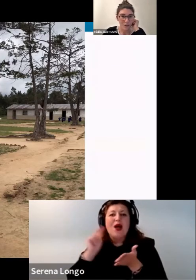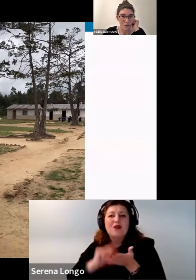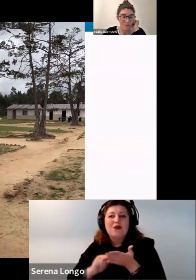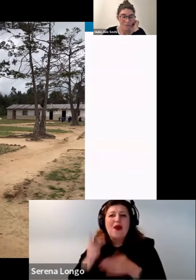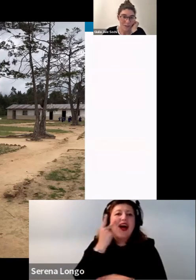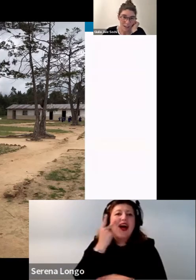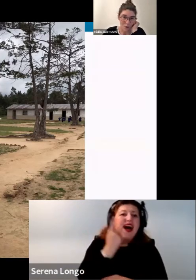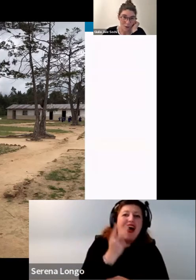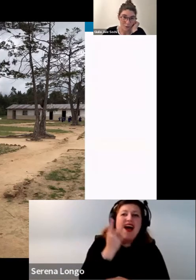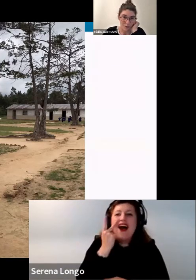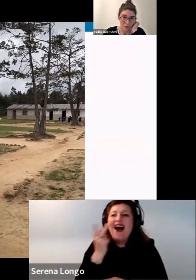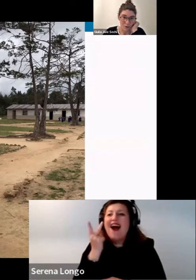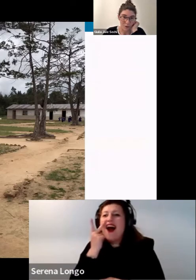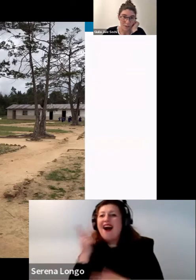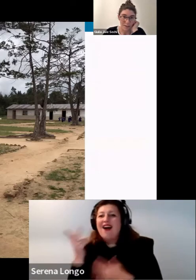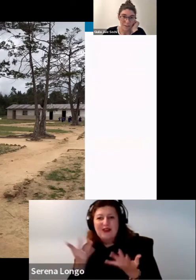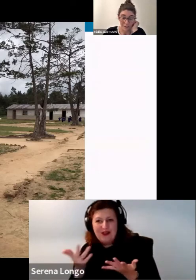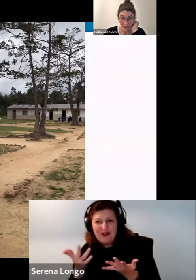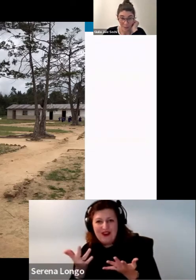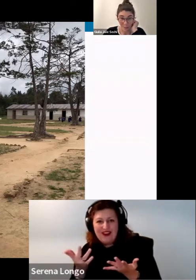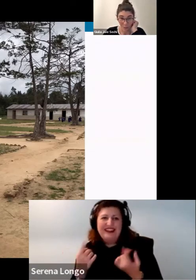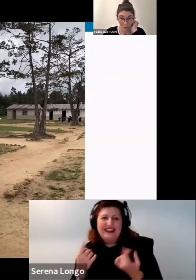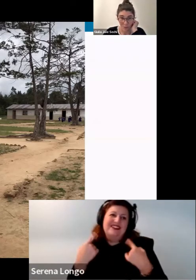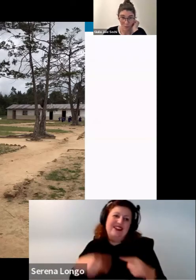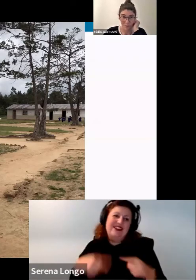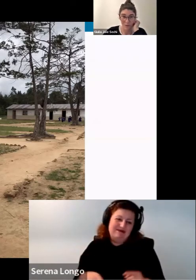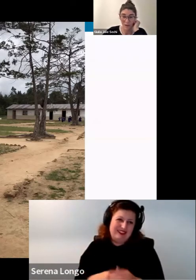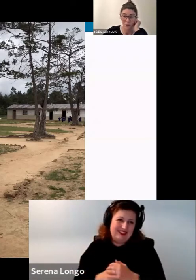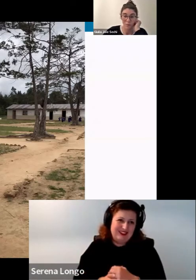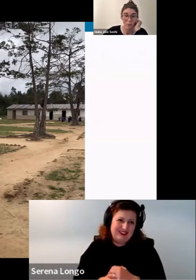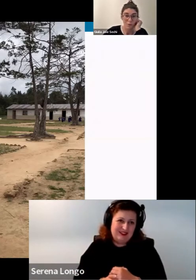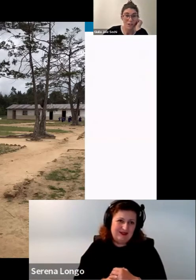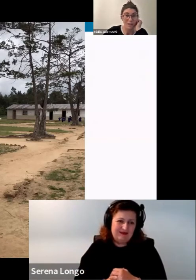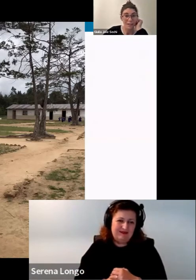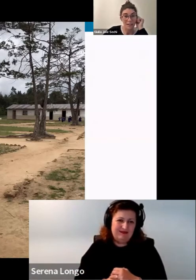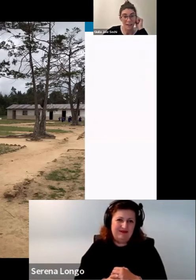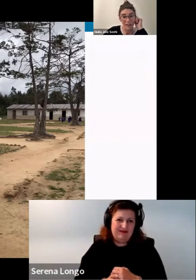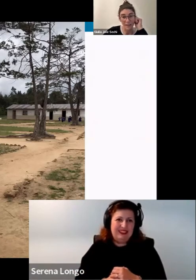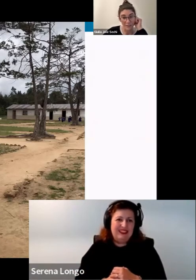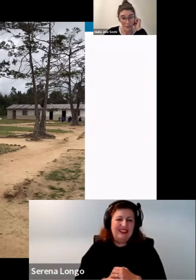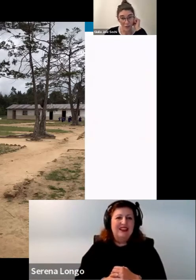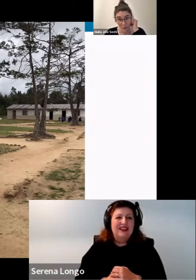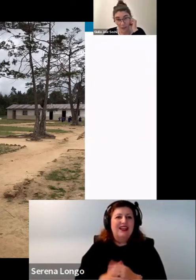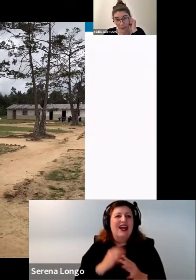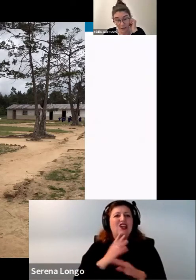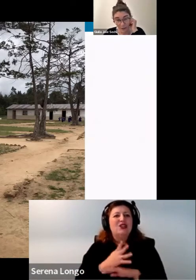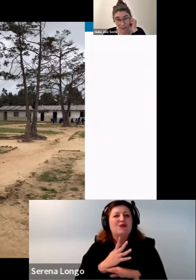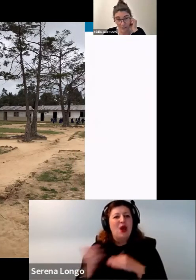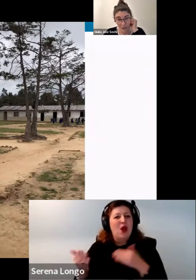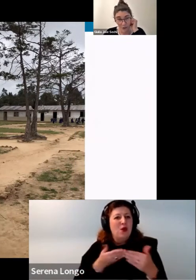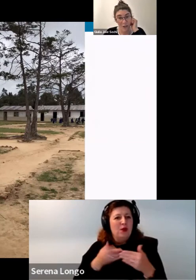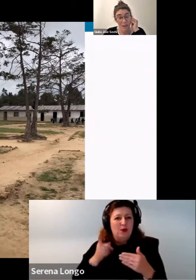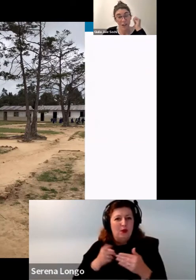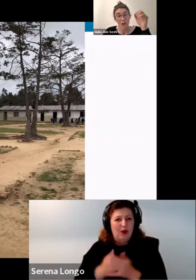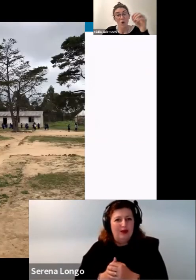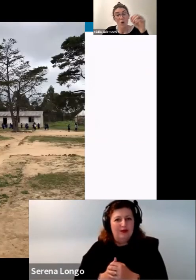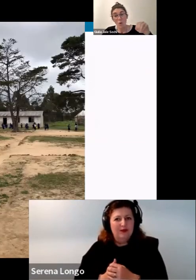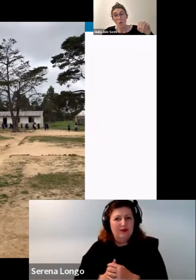avevamo visto e quali fossero gli interventi più urgenti anche attraverso qualche